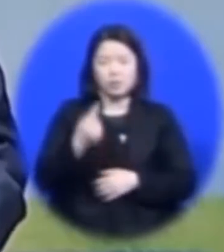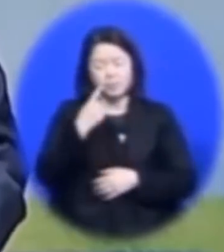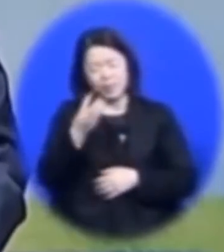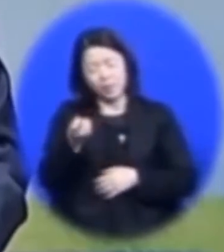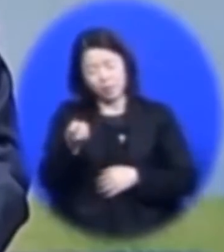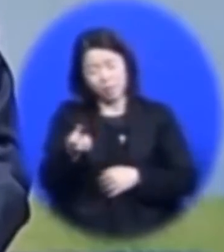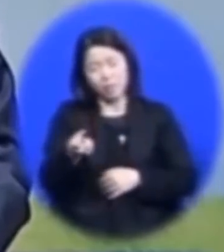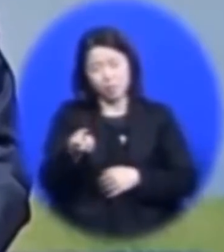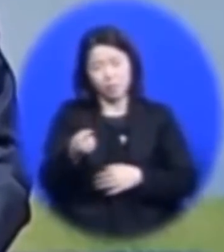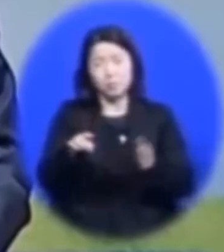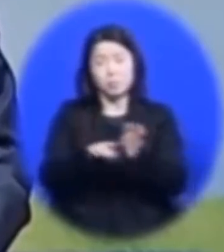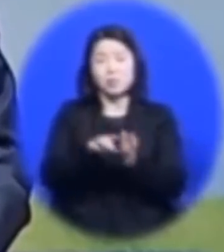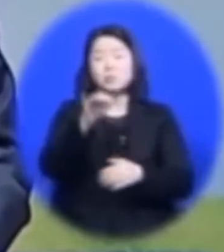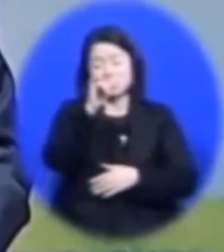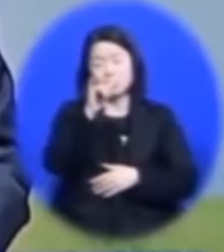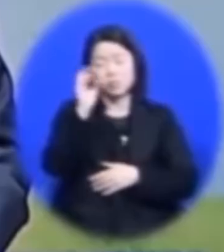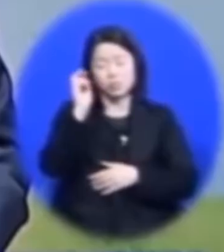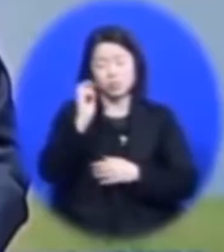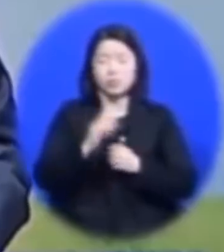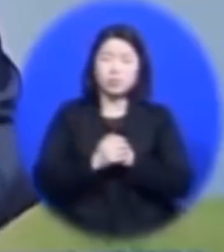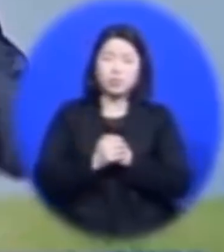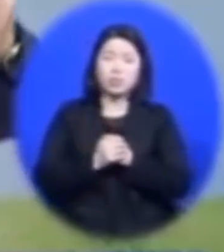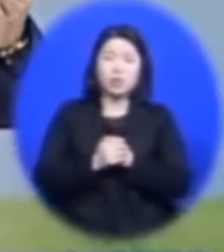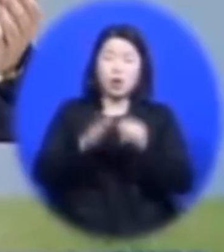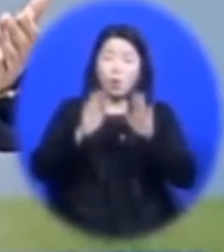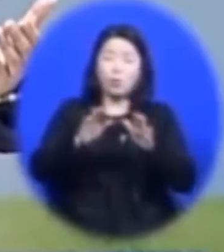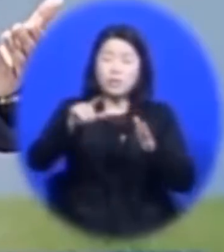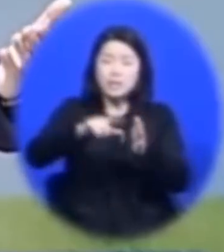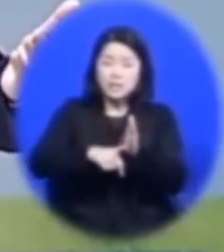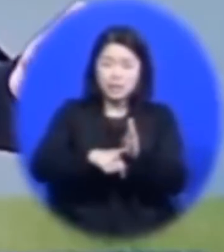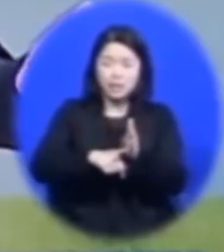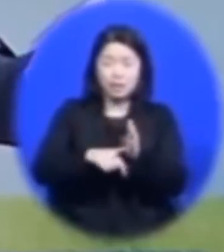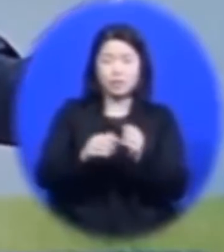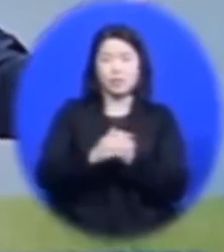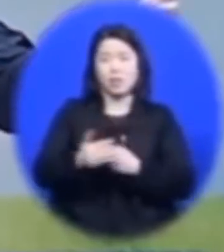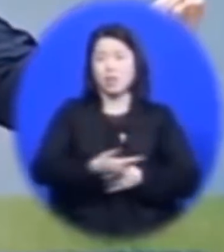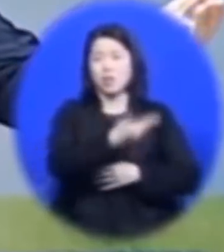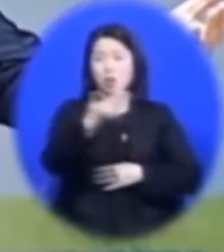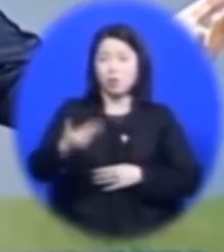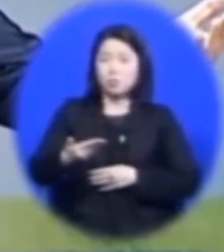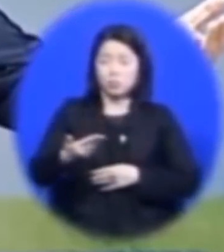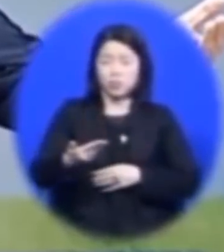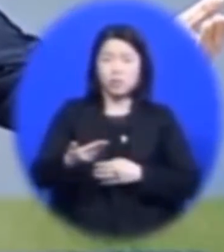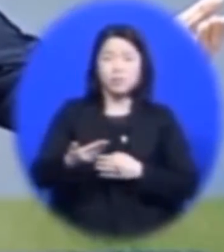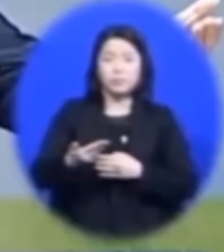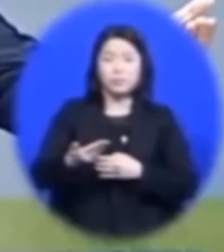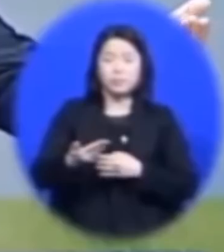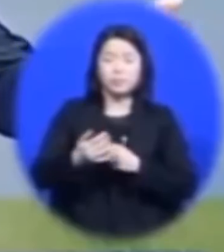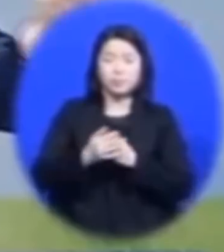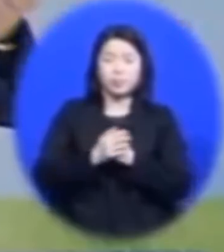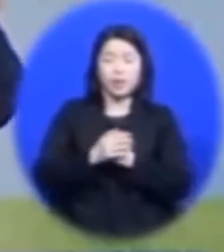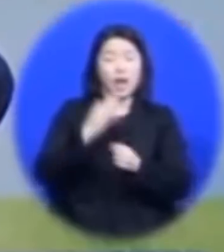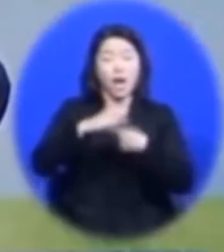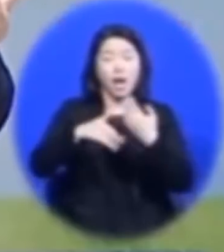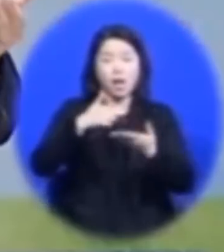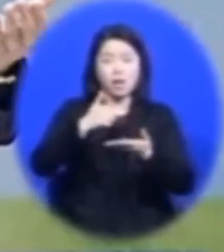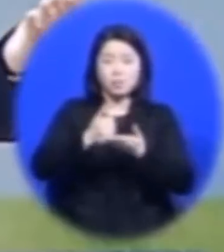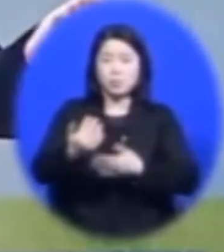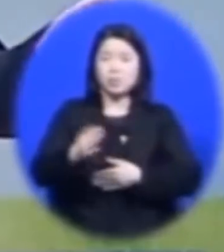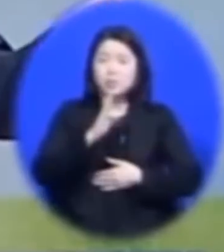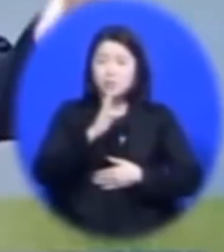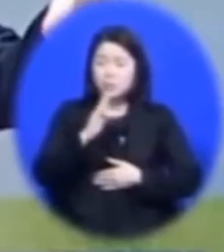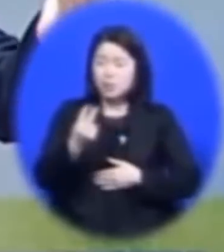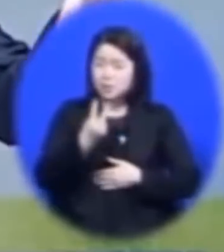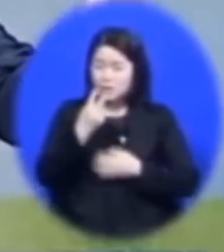믿음 은 있겠지요 오늘 이 시간에도 여러분들이 하나님이 정말 살아